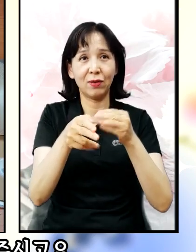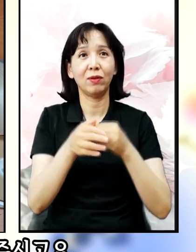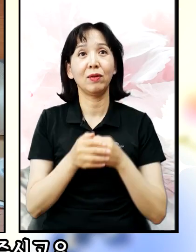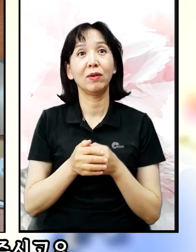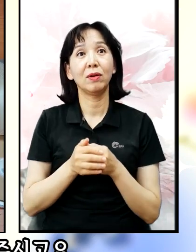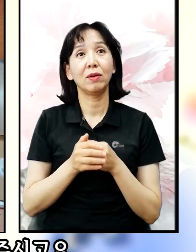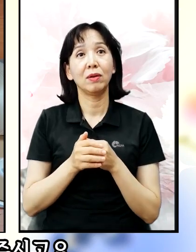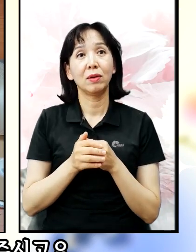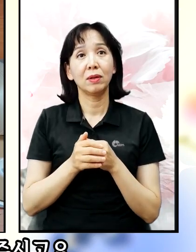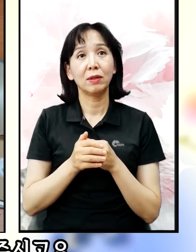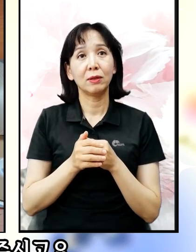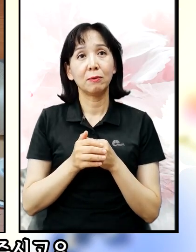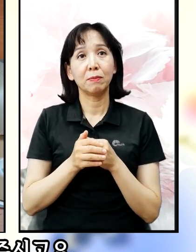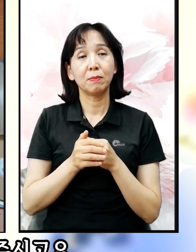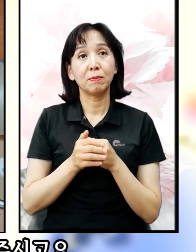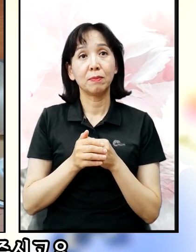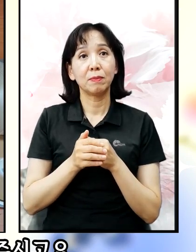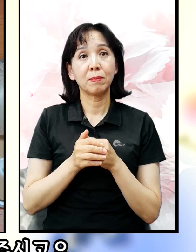주시고요.